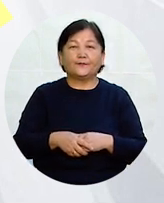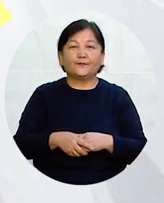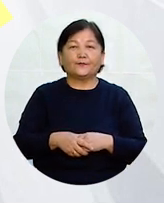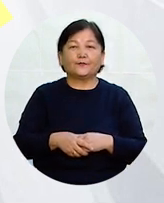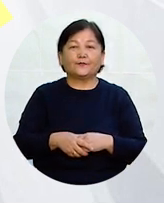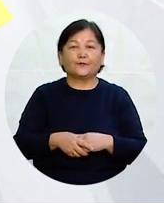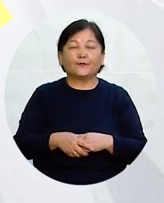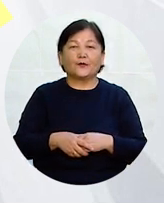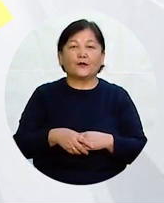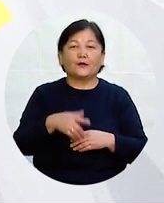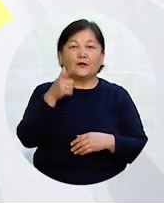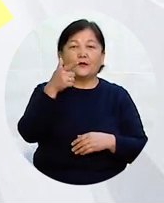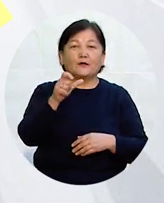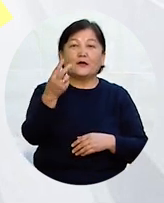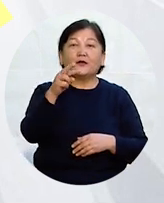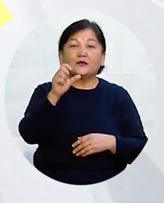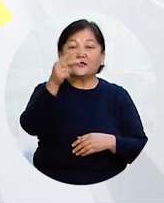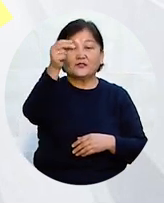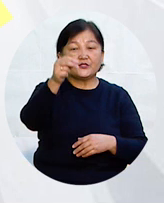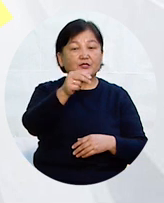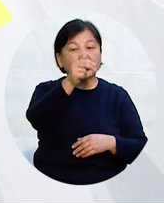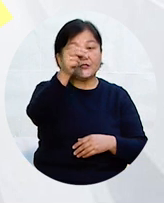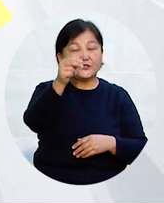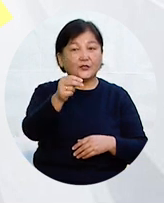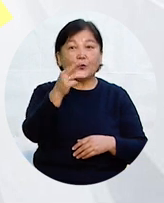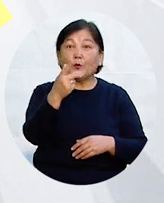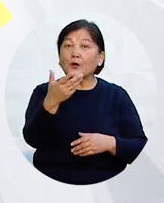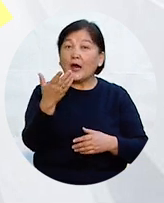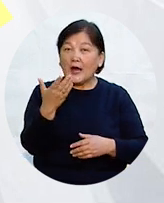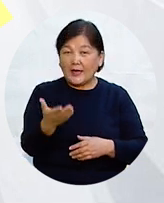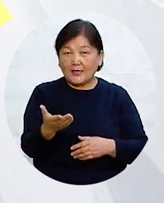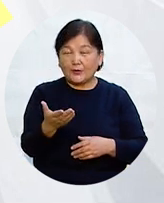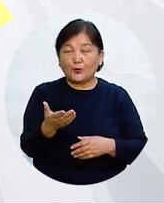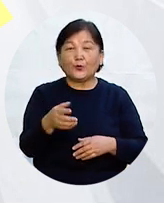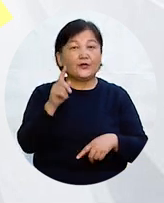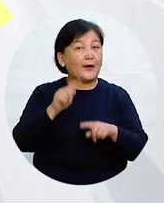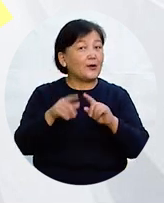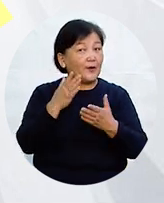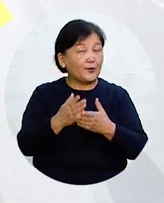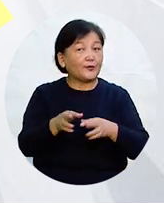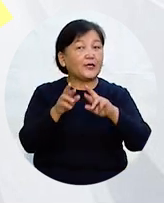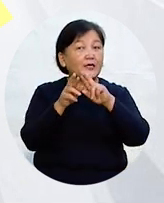За гидс жиргэлсэн үг нь аль нь вэ? Аль нь уугаар төгсөв үү гэдгээ ялган тэмдэглэнэ.